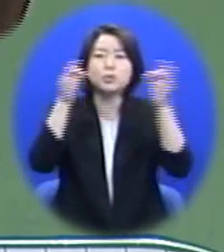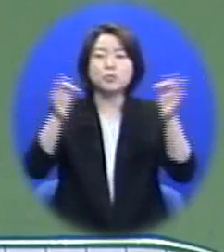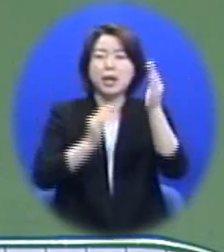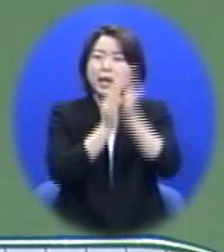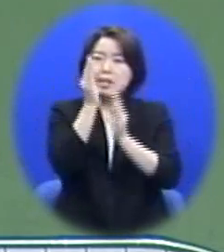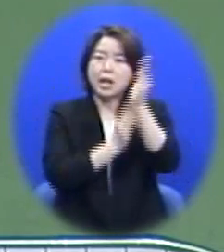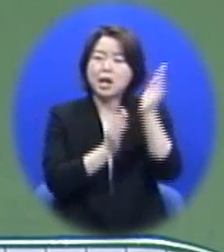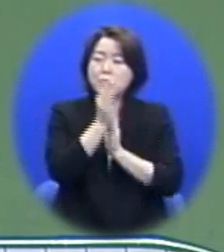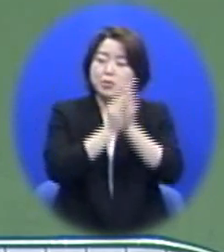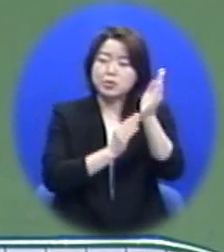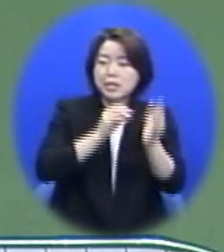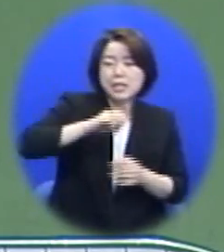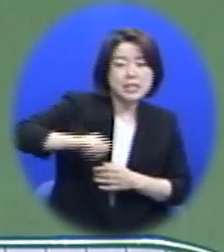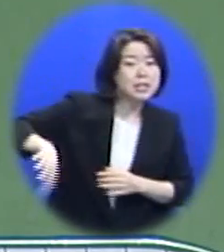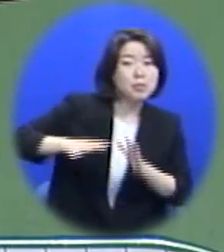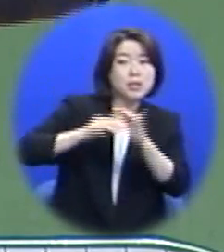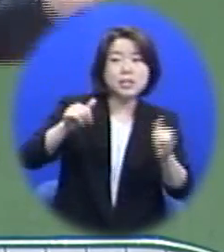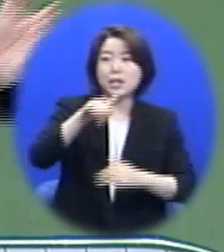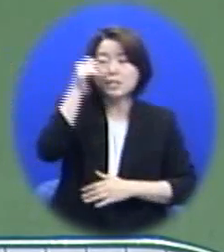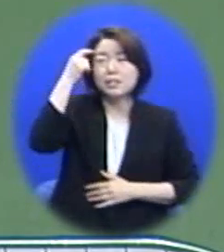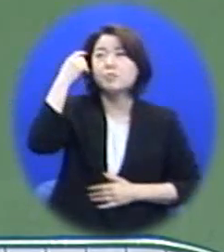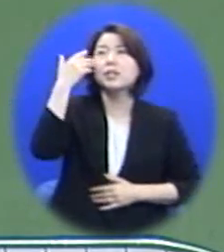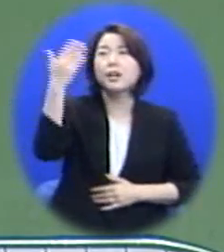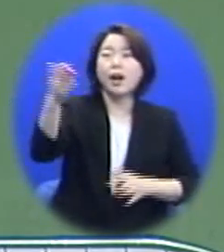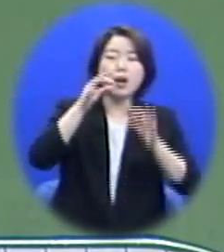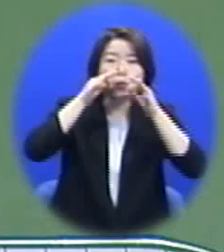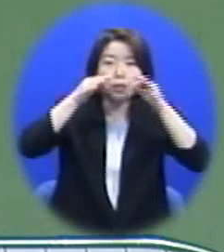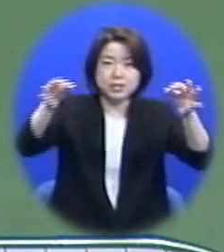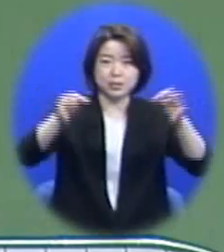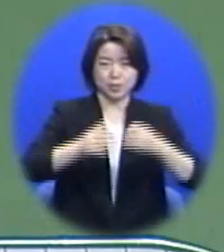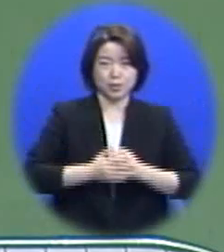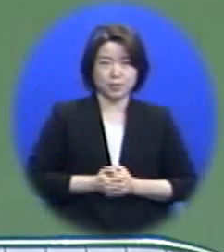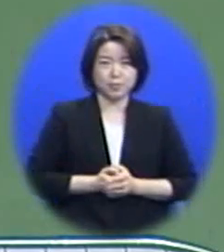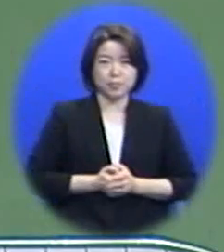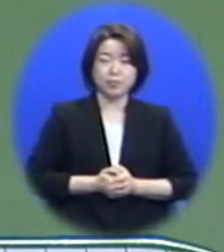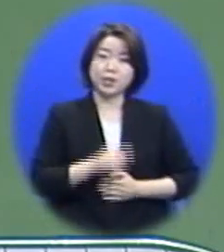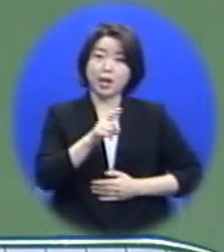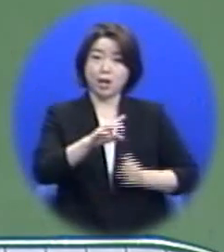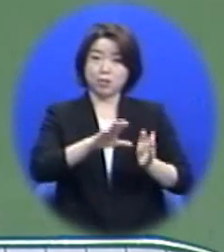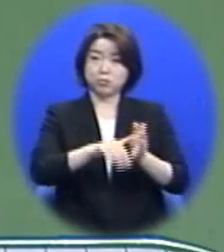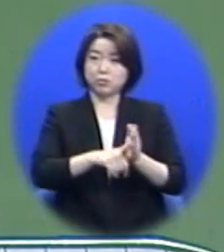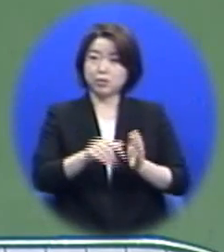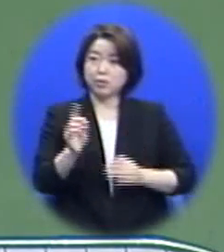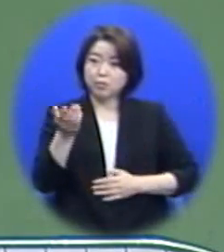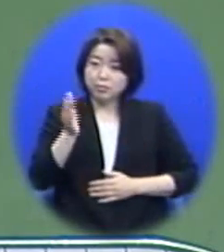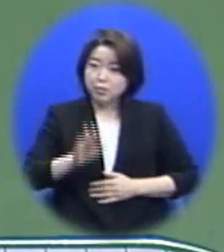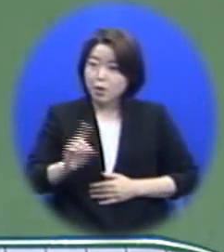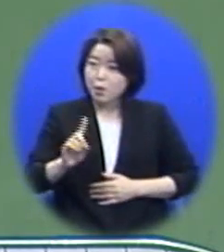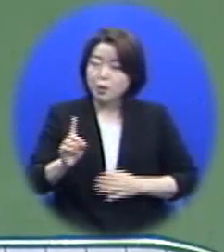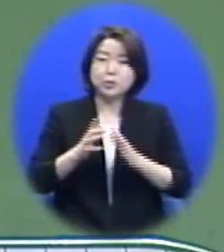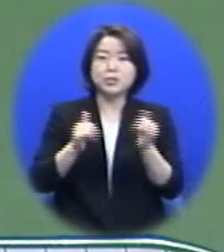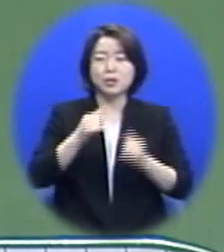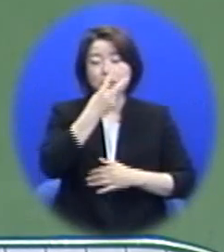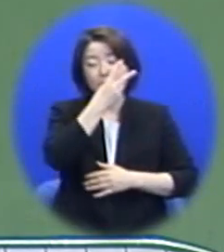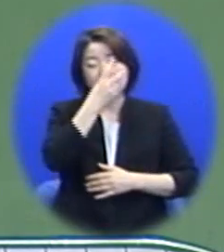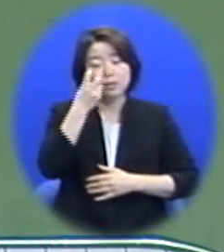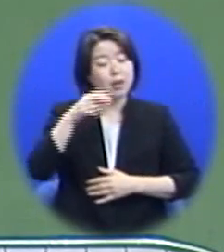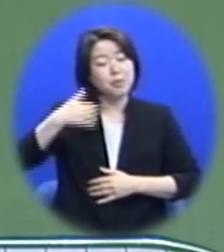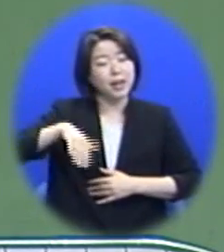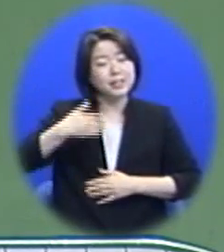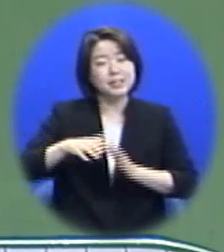다이아몬드 잃어버린 사람 있습니까 하고 외쳤습니다 그때 어떤 사람이 잠을 자지 않고